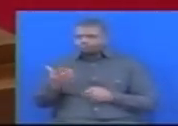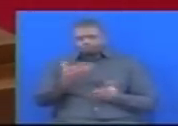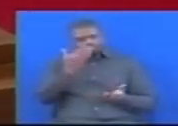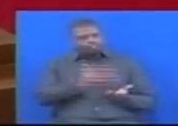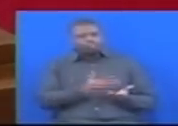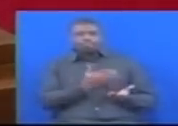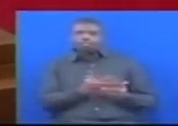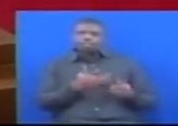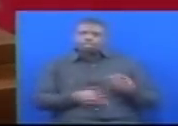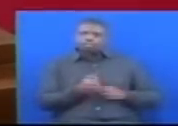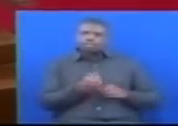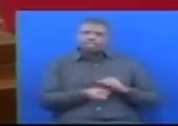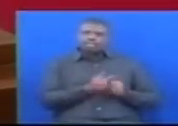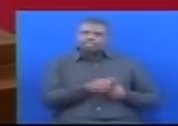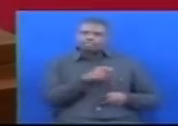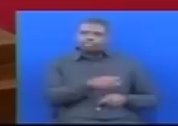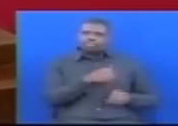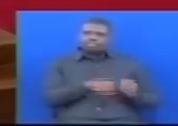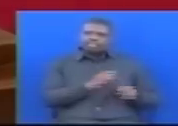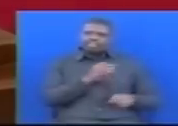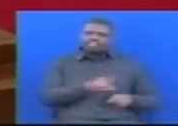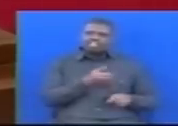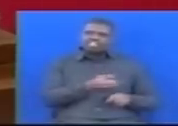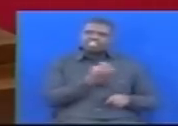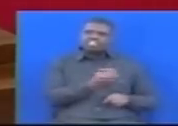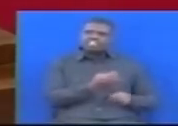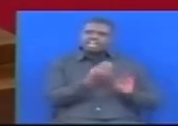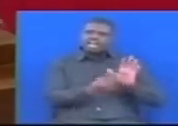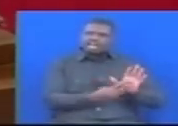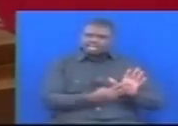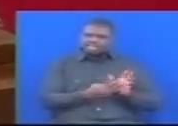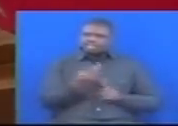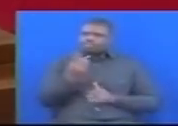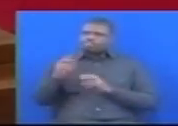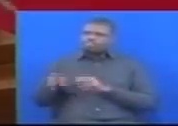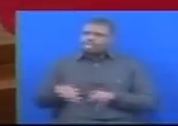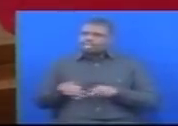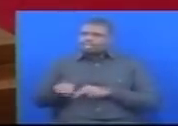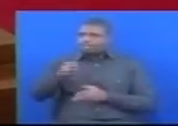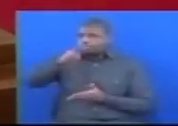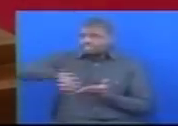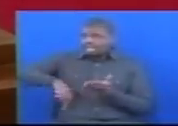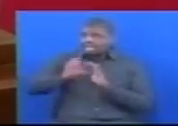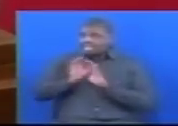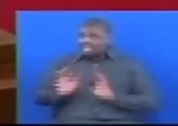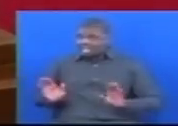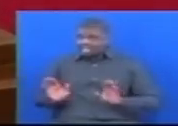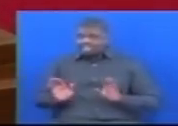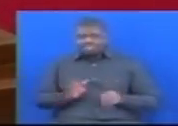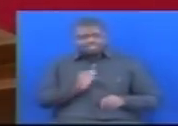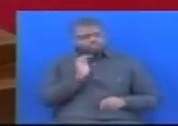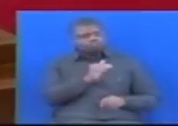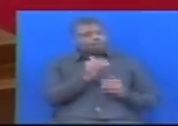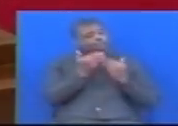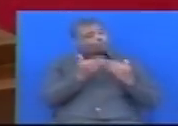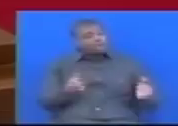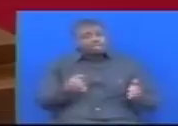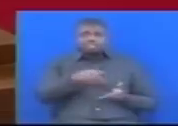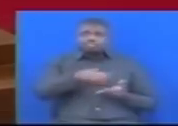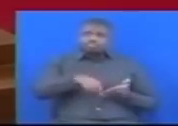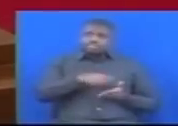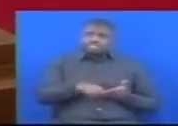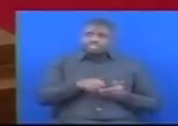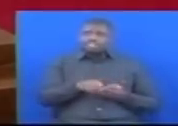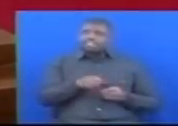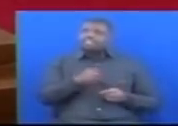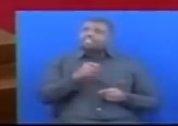kuhakikisha kwamba tunatatua tatizo la maji zaidi ya miji 28, na tumekushaingia mikataba, tumeshasaini mikataba. Nataka nimhakikishie katika miji ya Mgumu